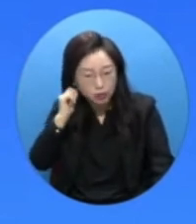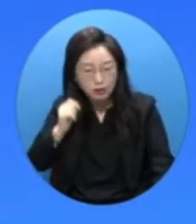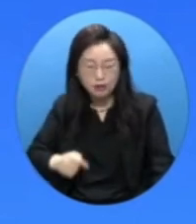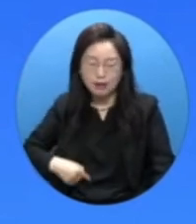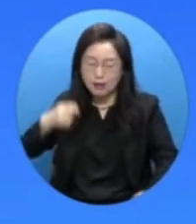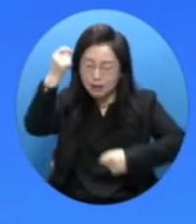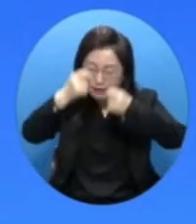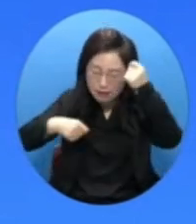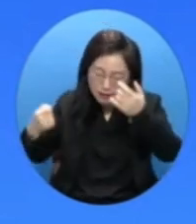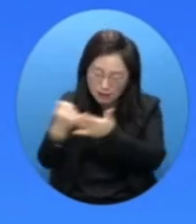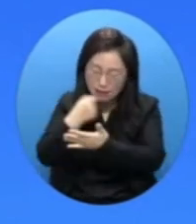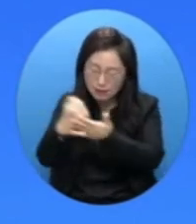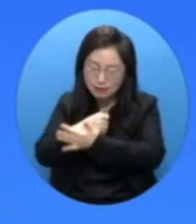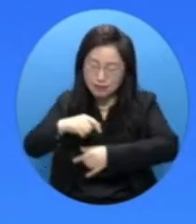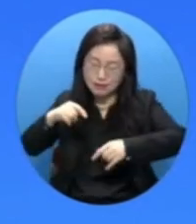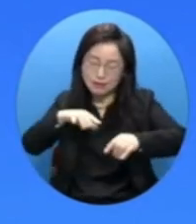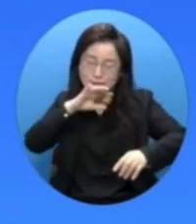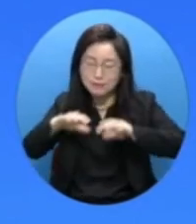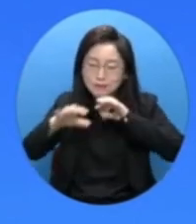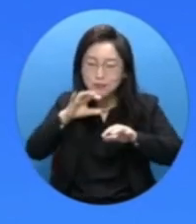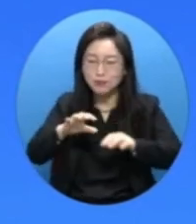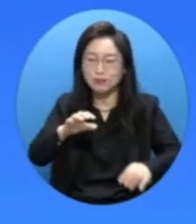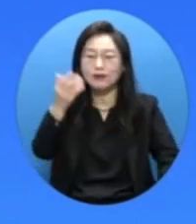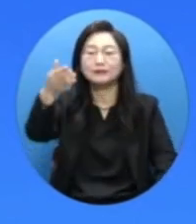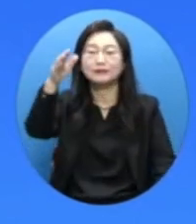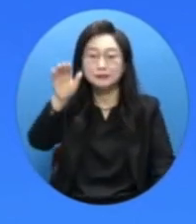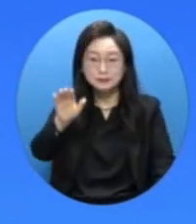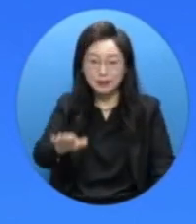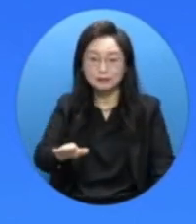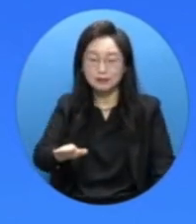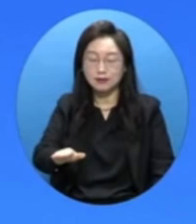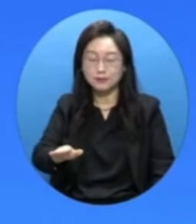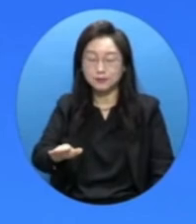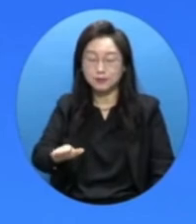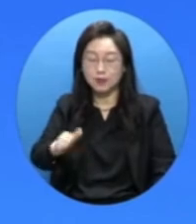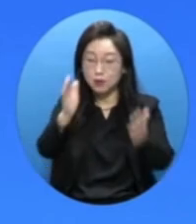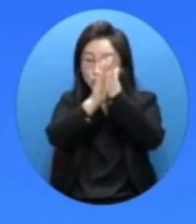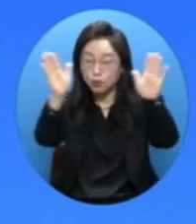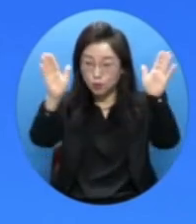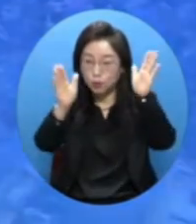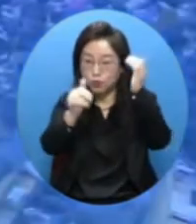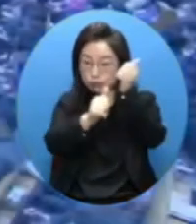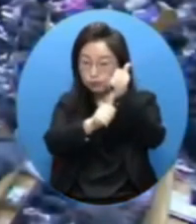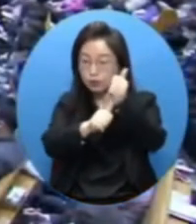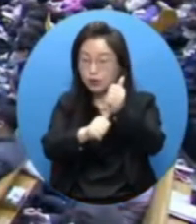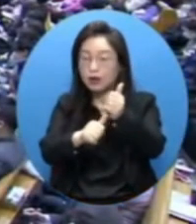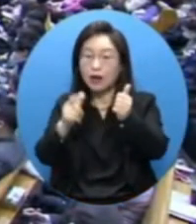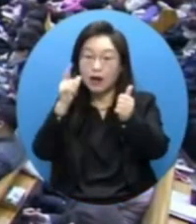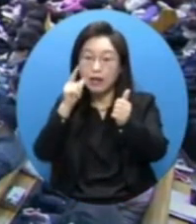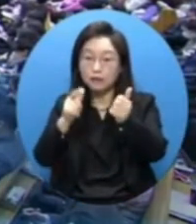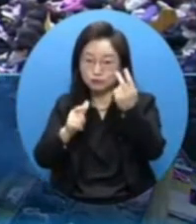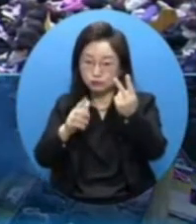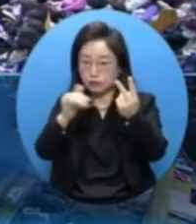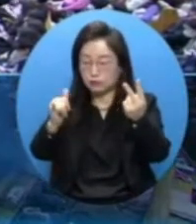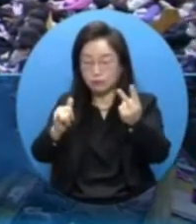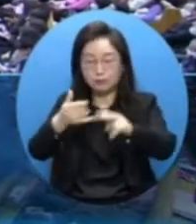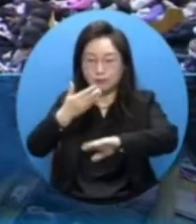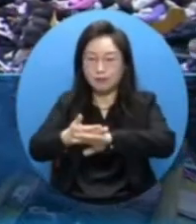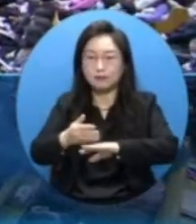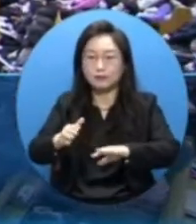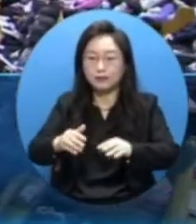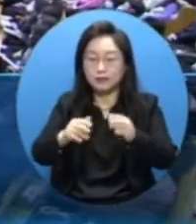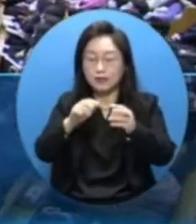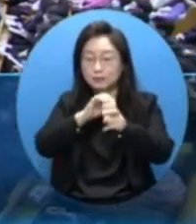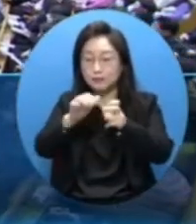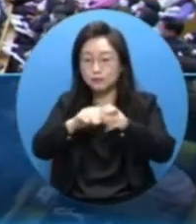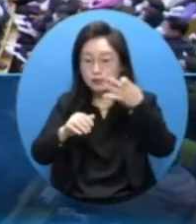원망가 불평을 했습니다 그러나 여호수아 갈렙은 이렇게 보고합니다 미수기 14장